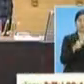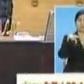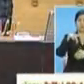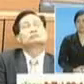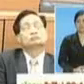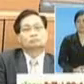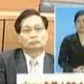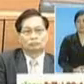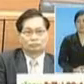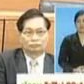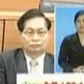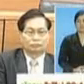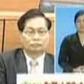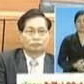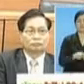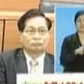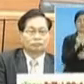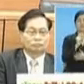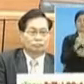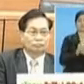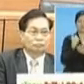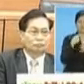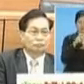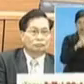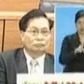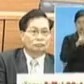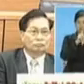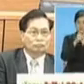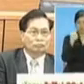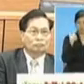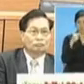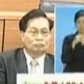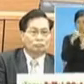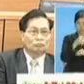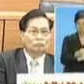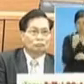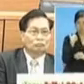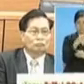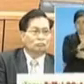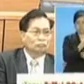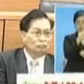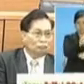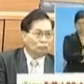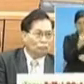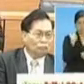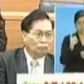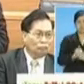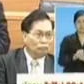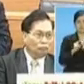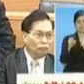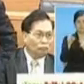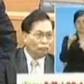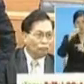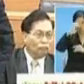งครับ เนื่องจากว่าผู้กระทู้ถามสดนี่ได้ถามจบแล้วและผู้ตอบคำถามก็จบไปแล้วไอ้นี่นี่จบรามกำแ